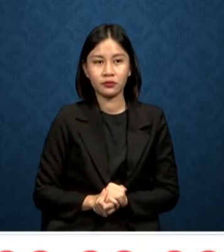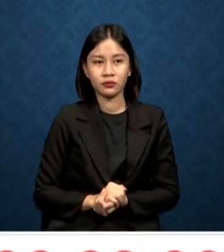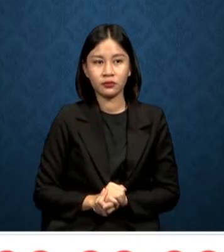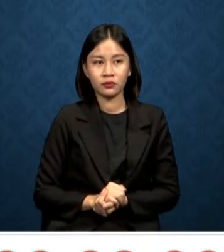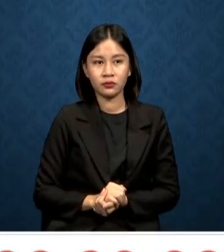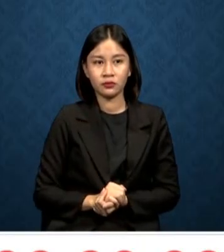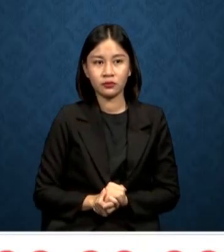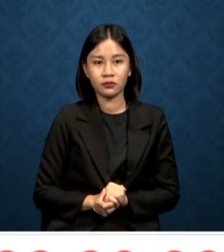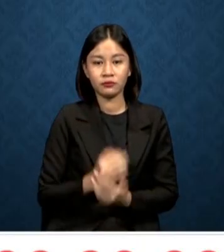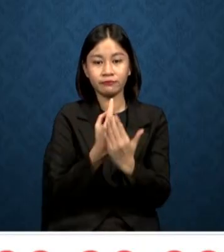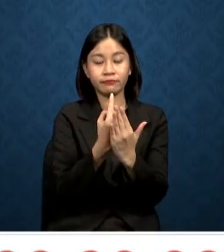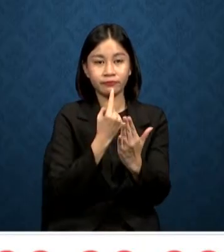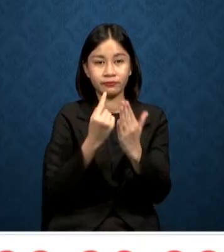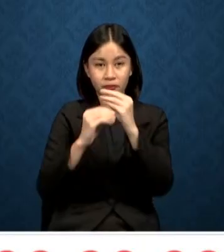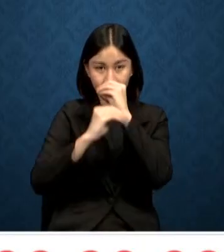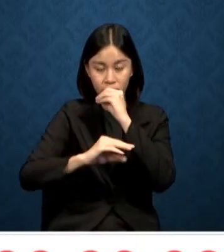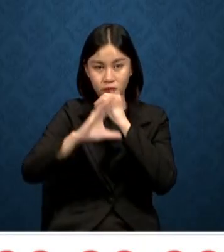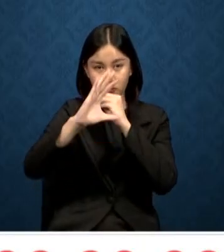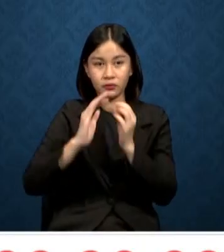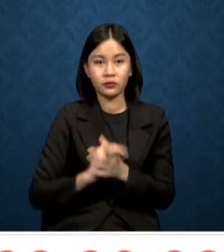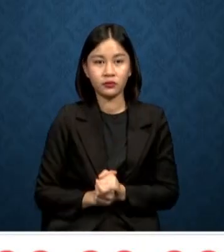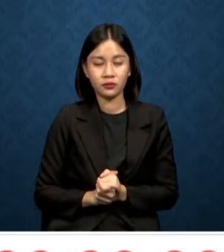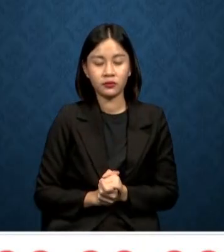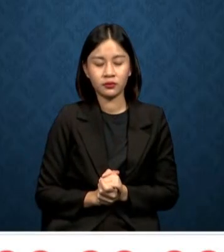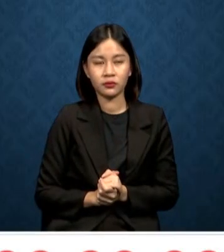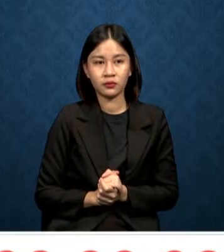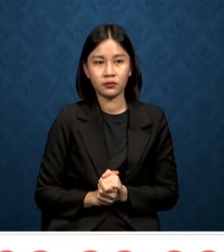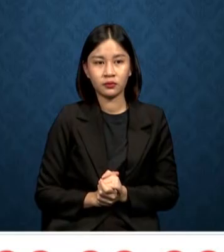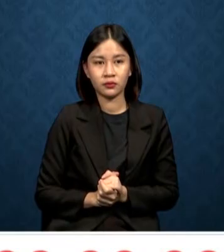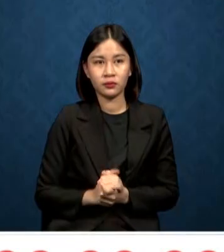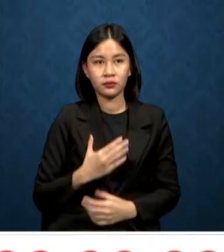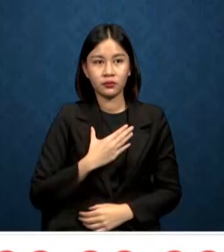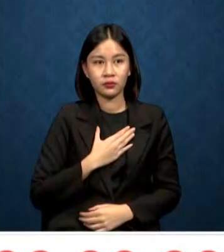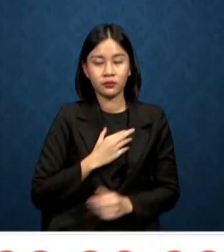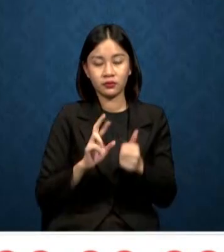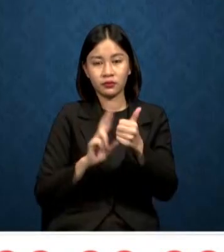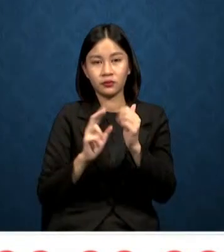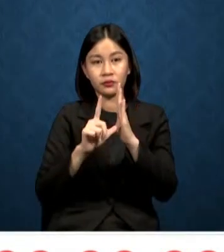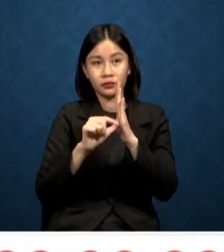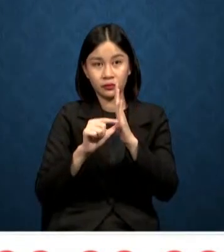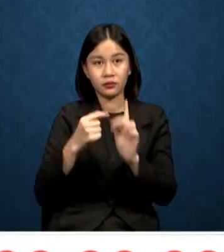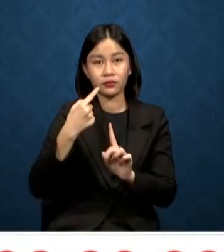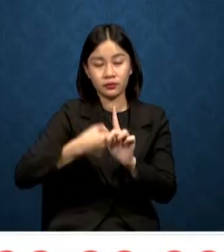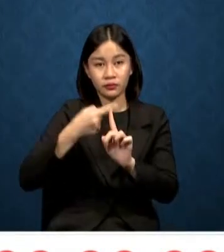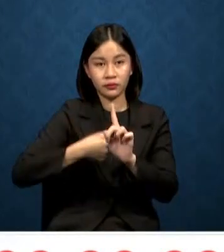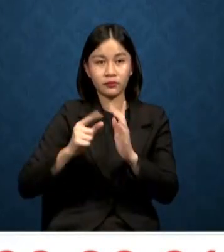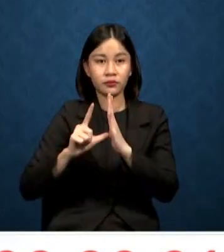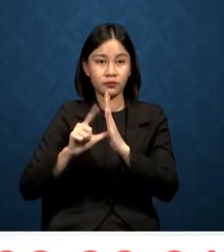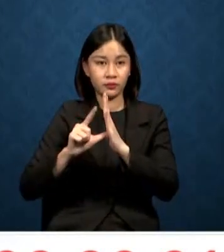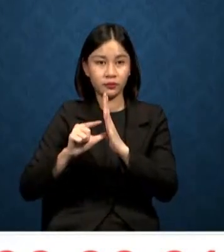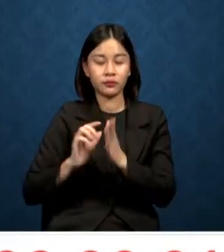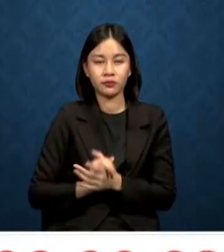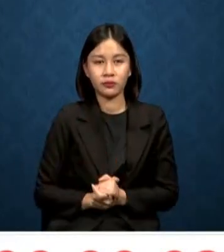เชิญครับผู้แทนจากกสทช.ครับ ผมธนรัฐ พิเศษกุลนะครับรองเลขาธิการและสักการแทนเลขาธิการกสทช.นะ